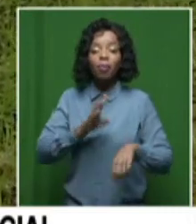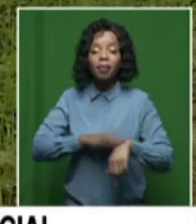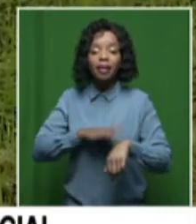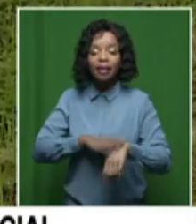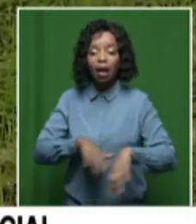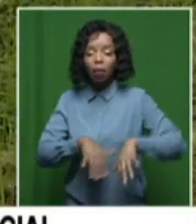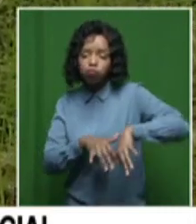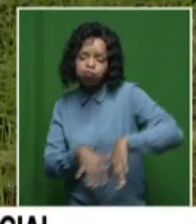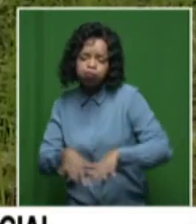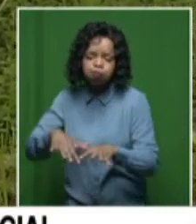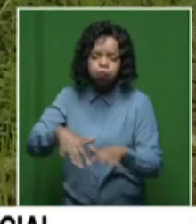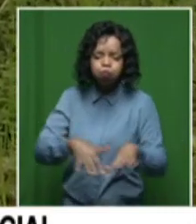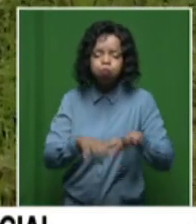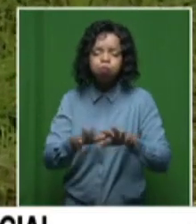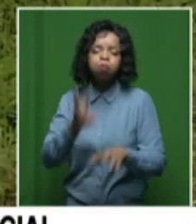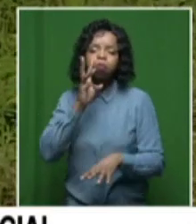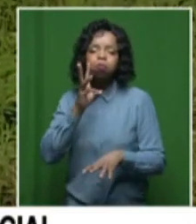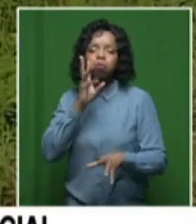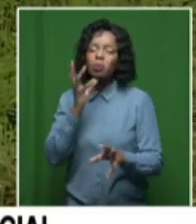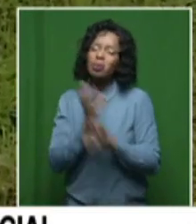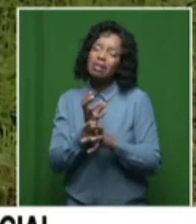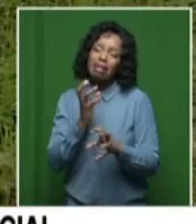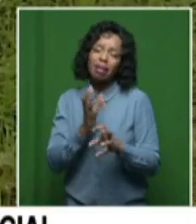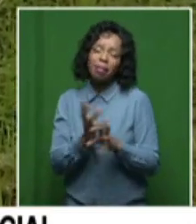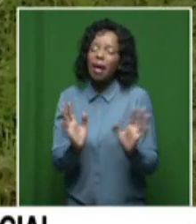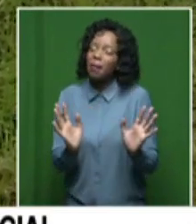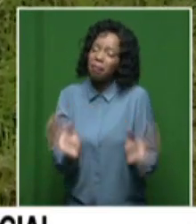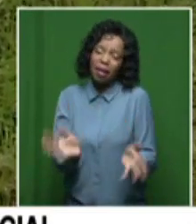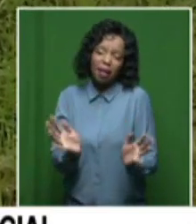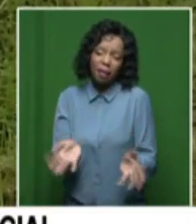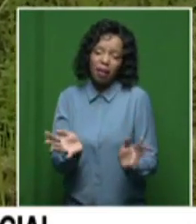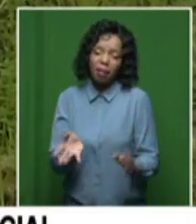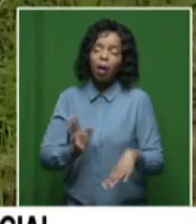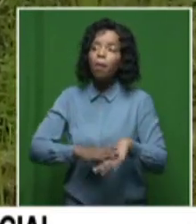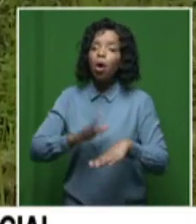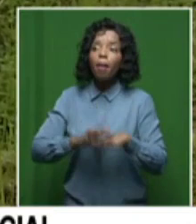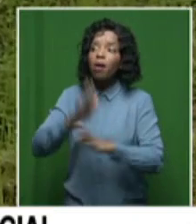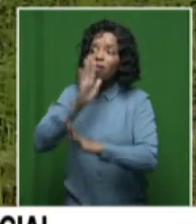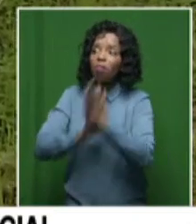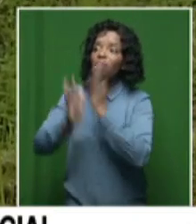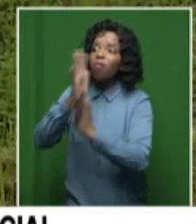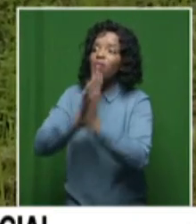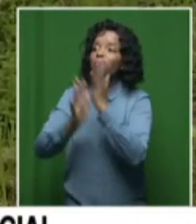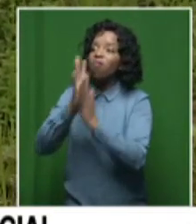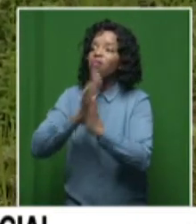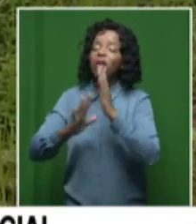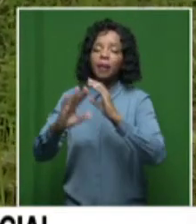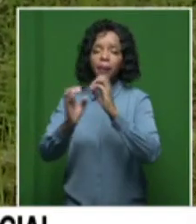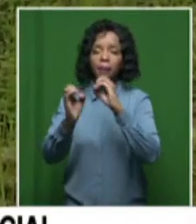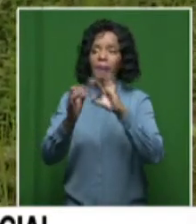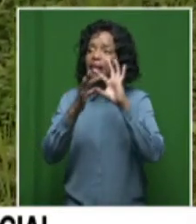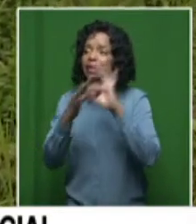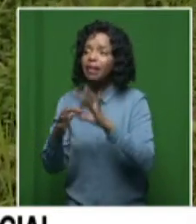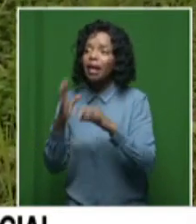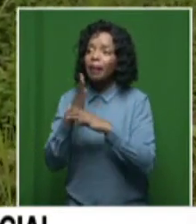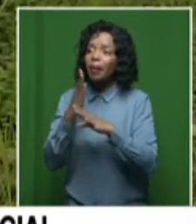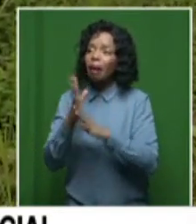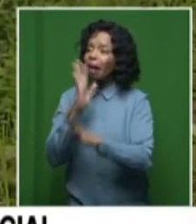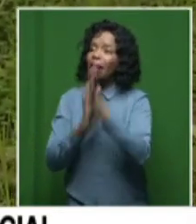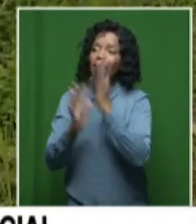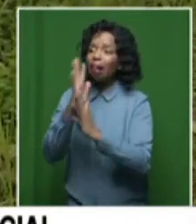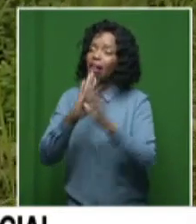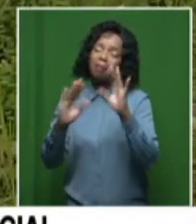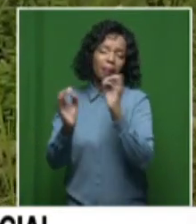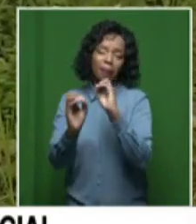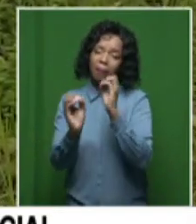bezikhona. Ngaphandle kwalokho akukho kade akusho o mhlawumbe abhekene nakho ukuzima emsebenzini. Yeah.